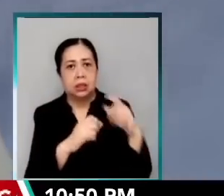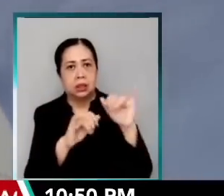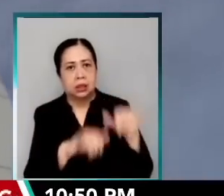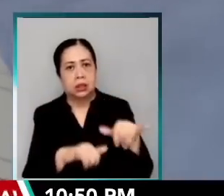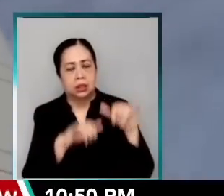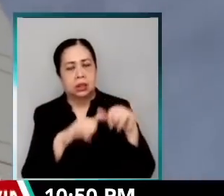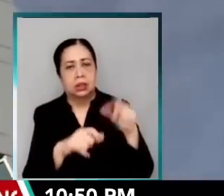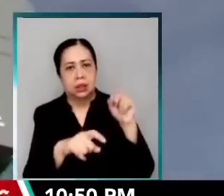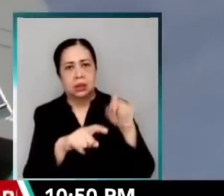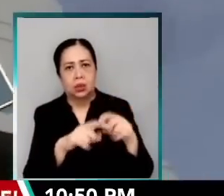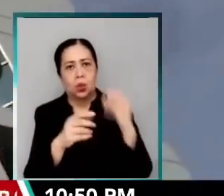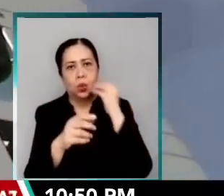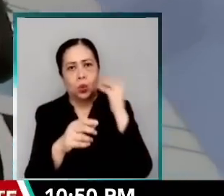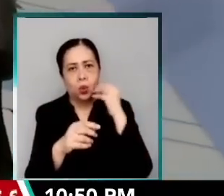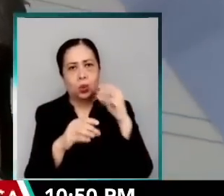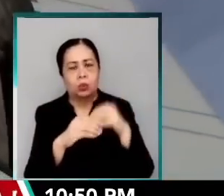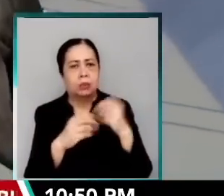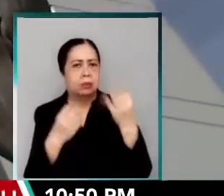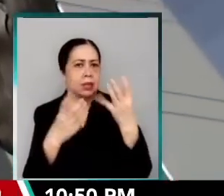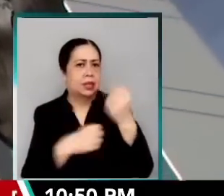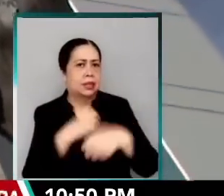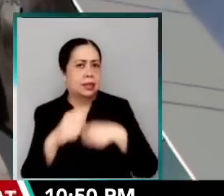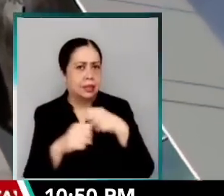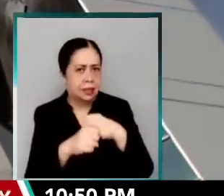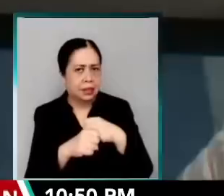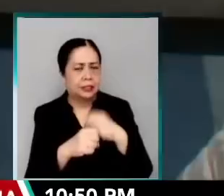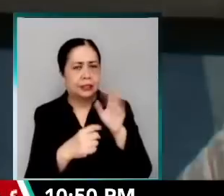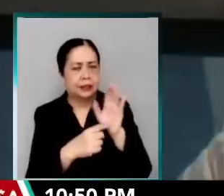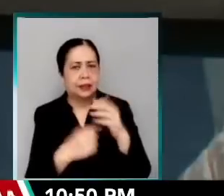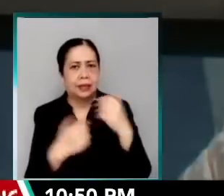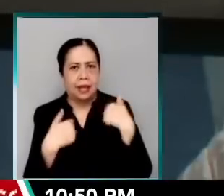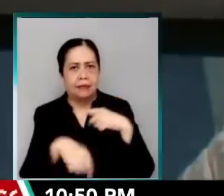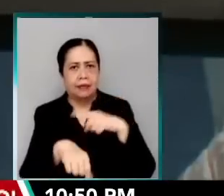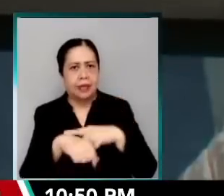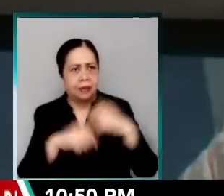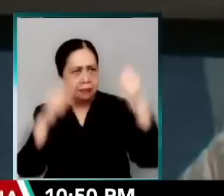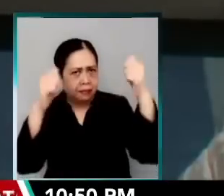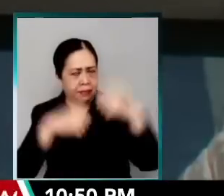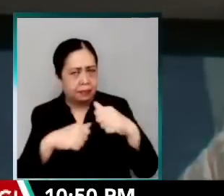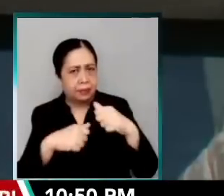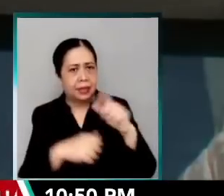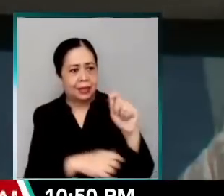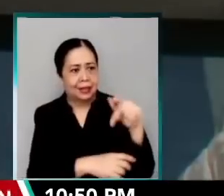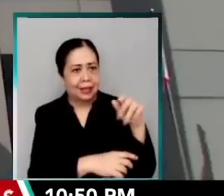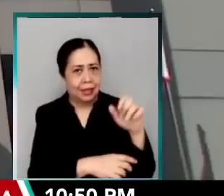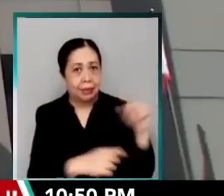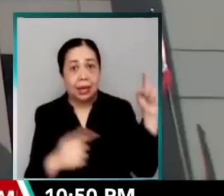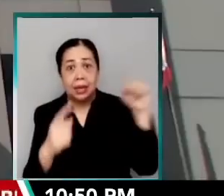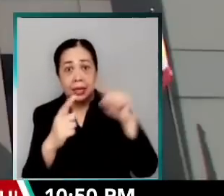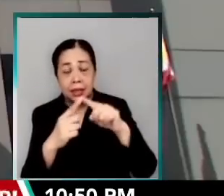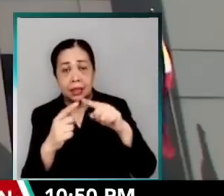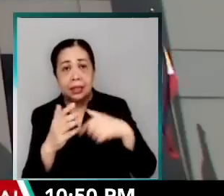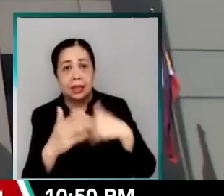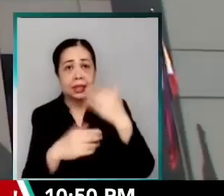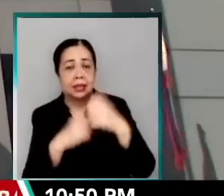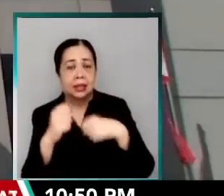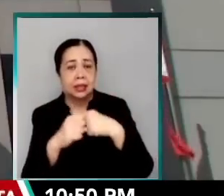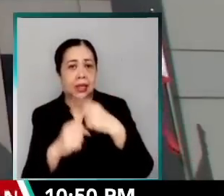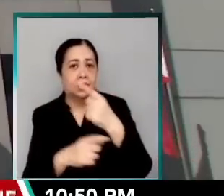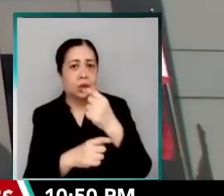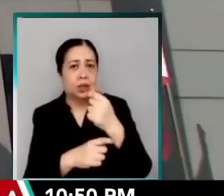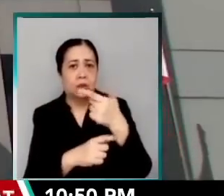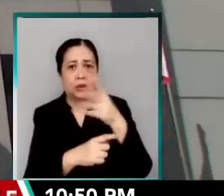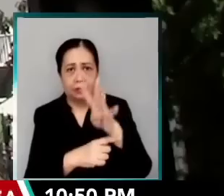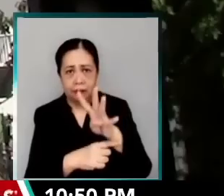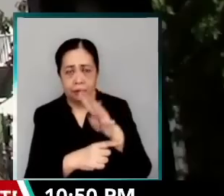Bulaga sa loob ng maraming taon at may block time agreement sa Tape Inc. hanggang sa katapusan ng 2024 para